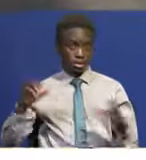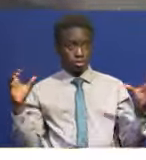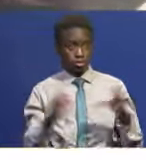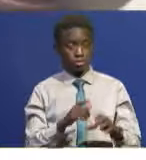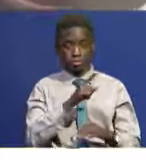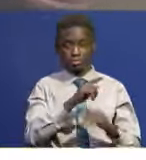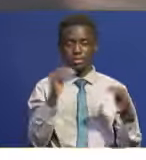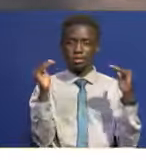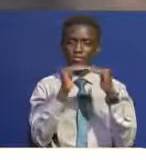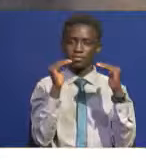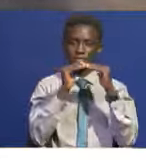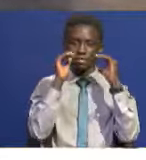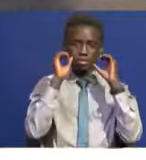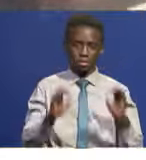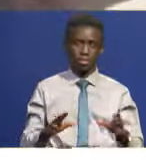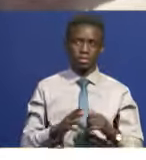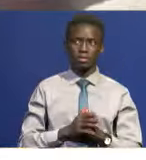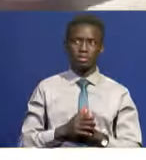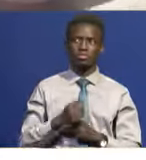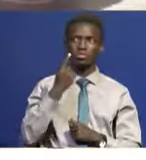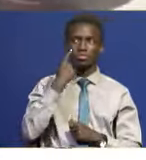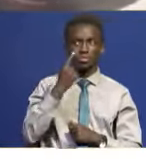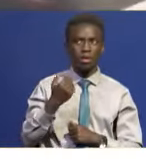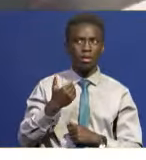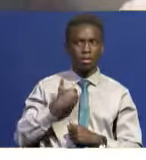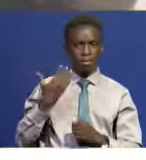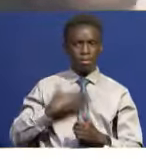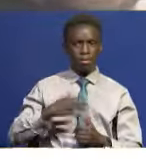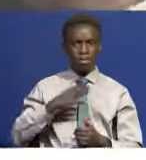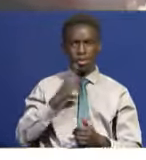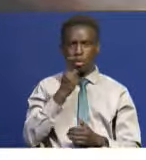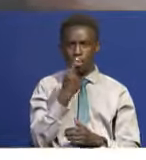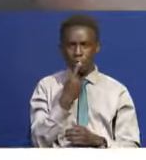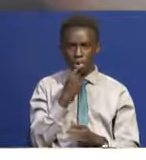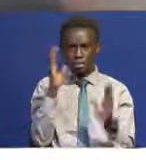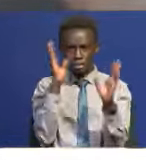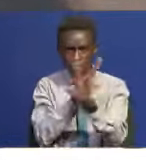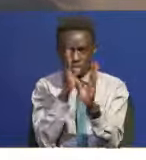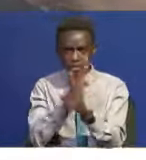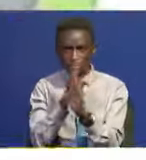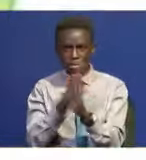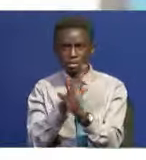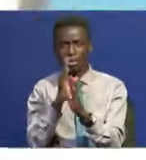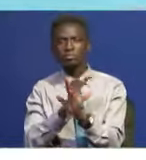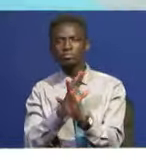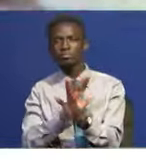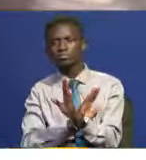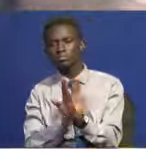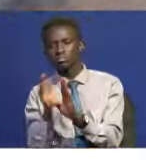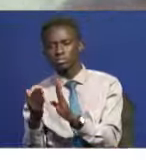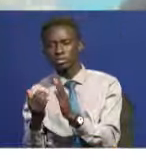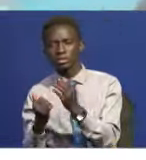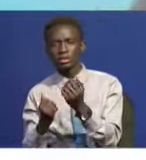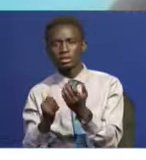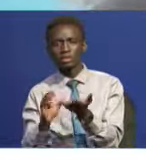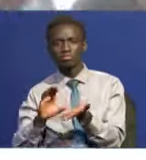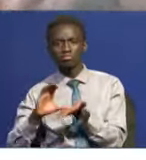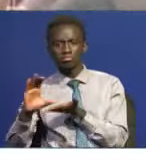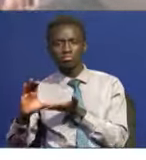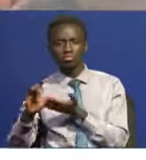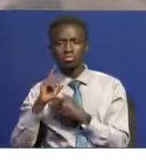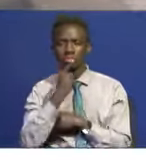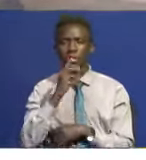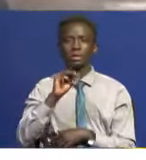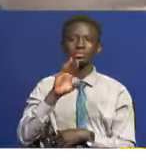fair. Tunaona kuna watu wako behind ambao wana fund ya MCA wetu. Hawa wengine wanakuwa hawa